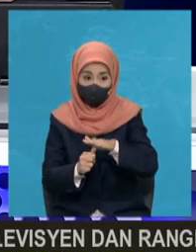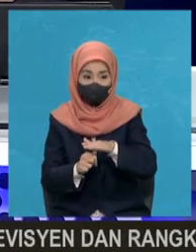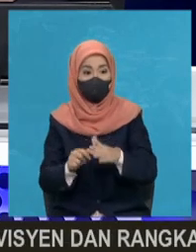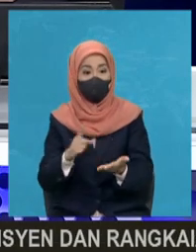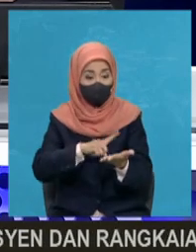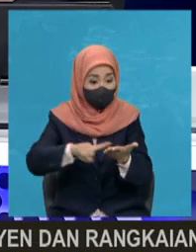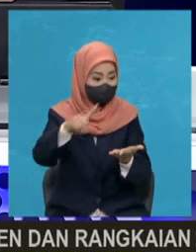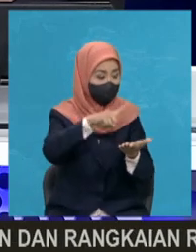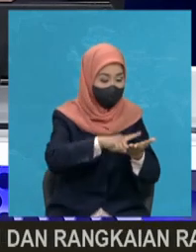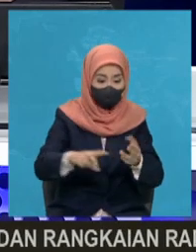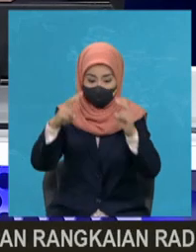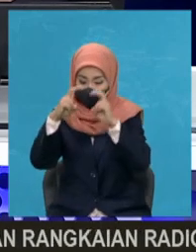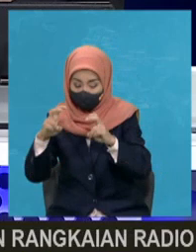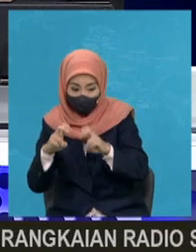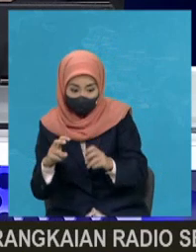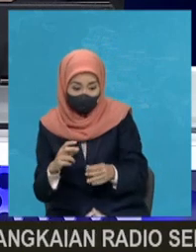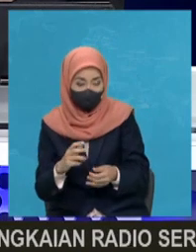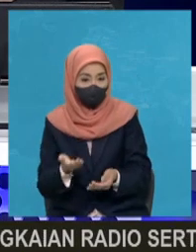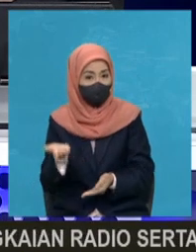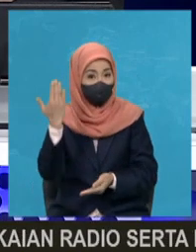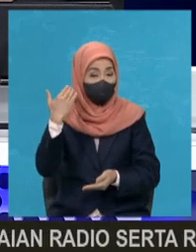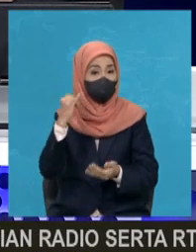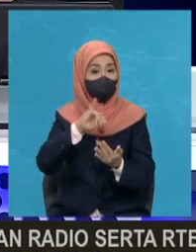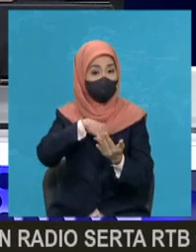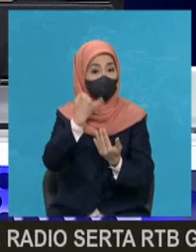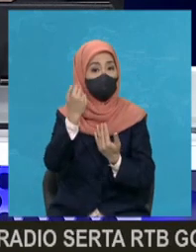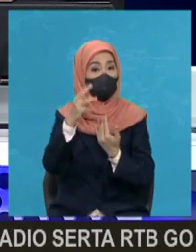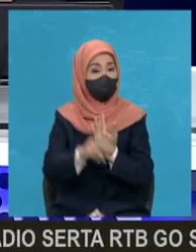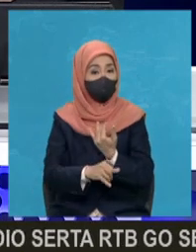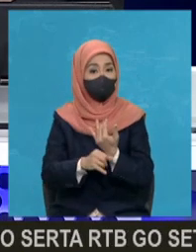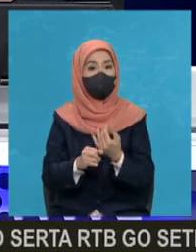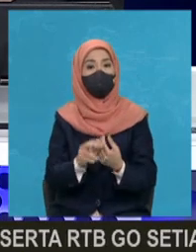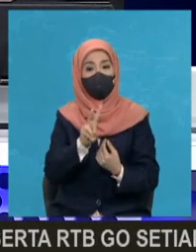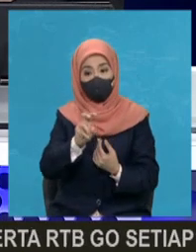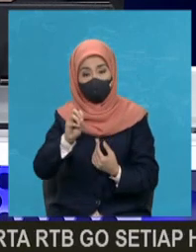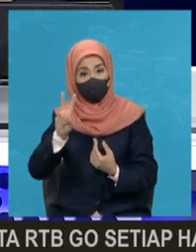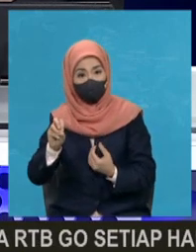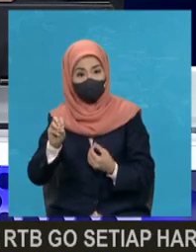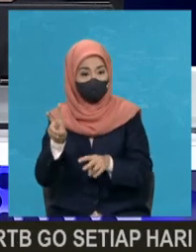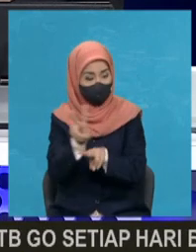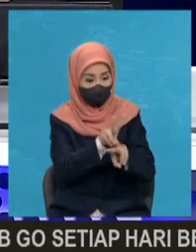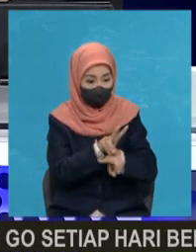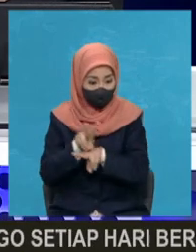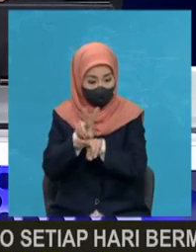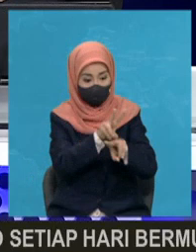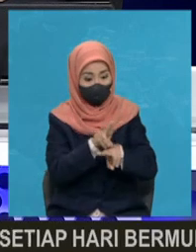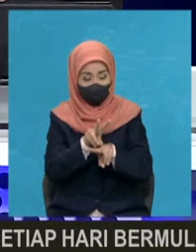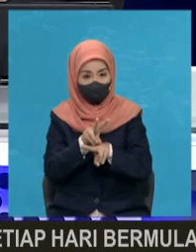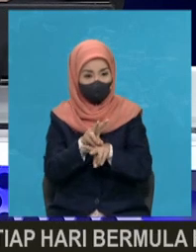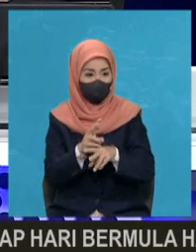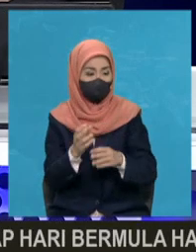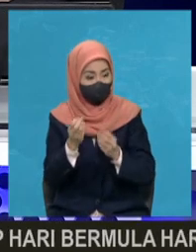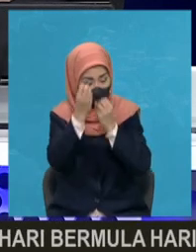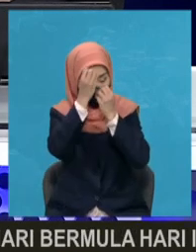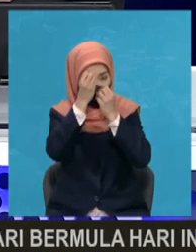secara mingguan sejak Desember 2020 maklumat dari kerja-kerja pemantauan ini dikonsumsikan dengan orang